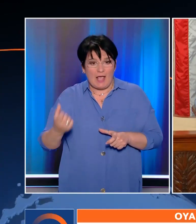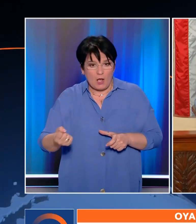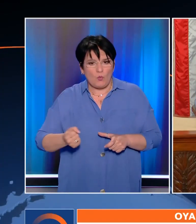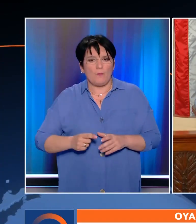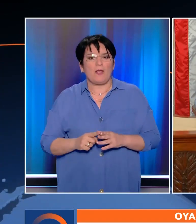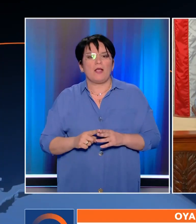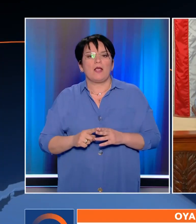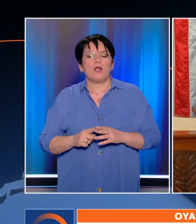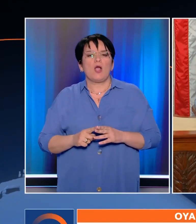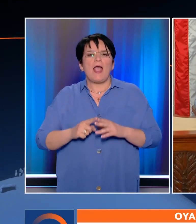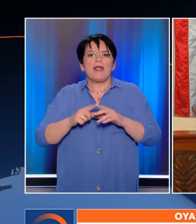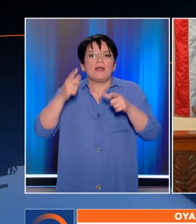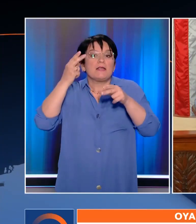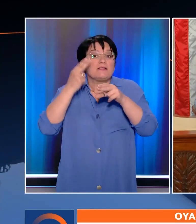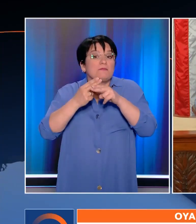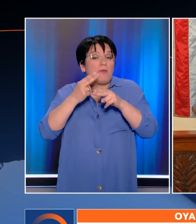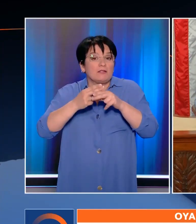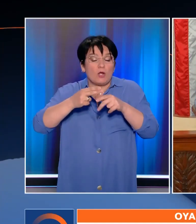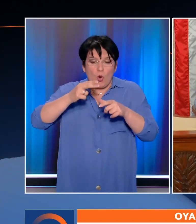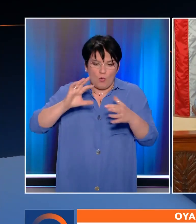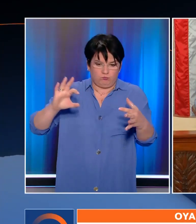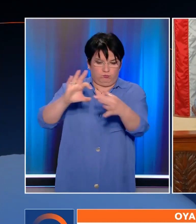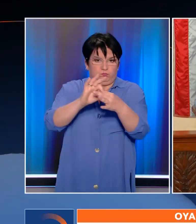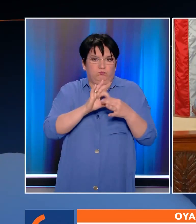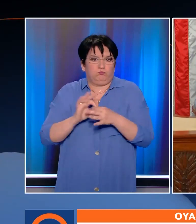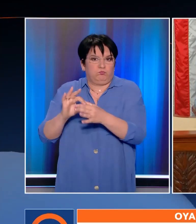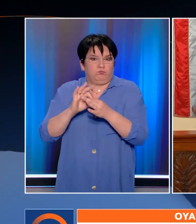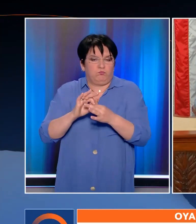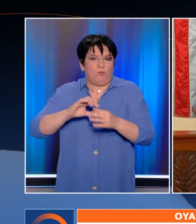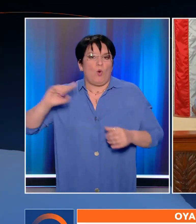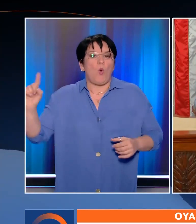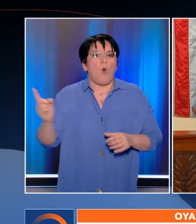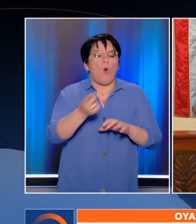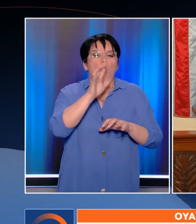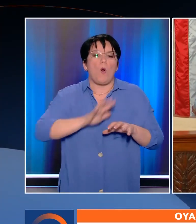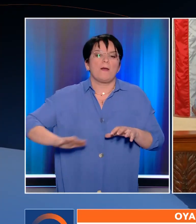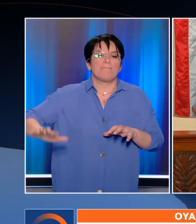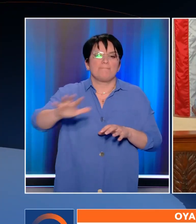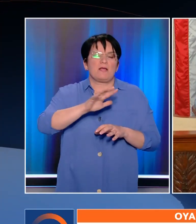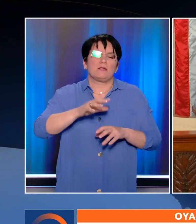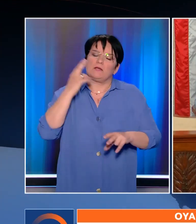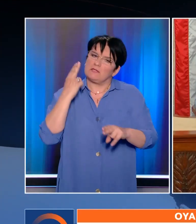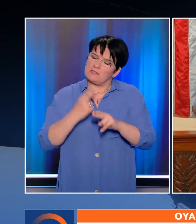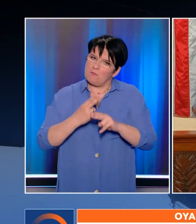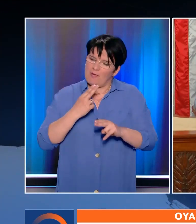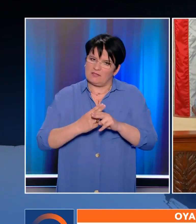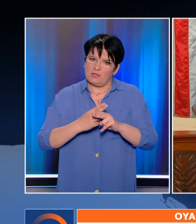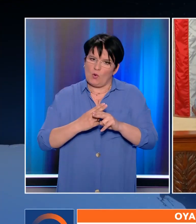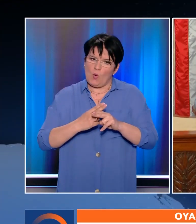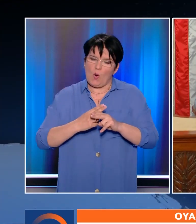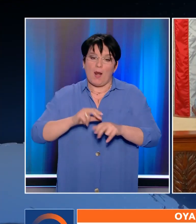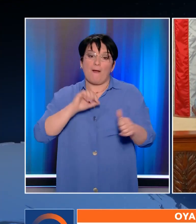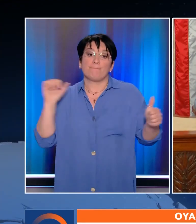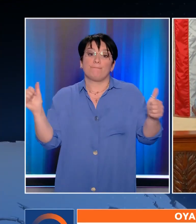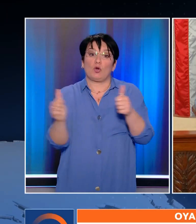ένα ενεργειακό κόμβο για την όλη περιοχή, πράγμα το οποίο είναι πάρα πολύ σημαντικό εφόσον έχουμε σαν